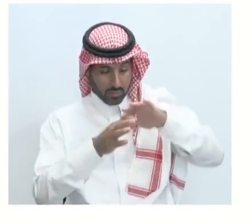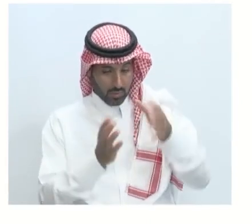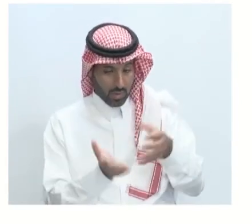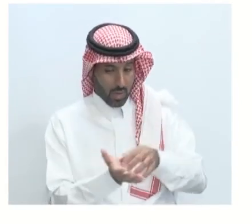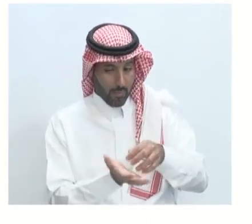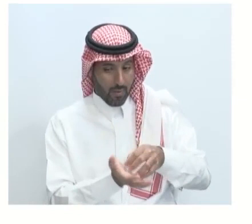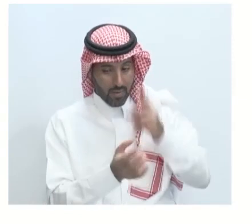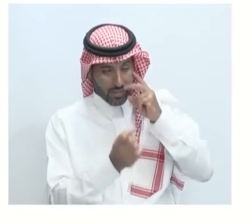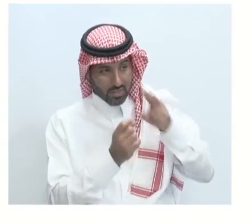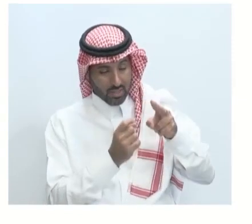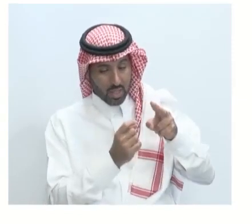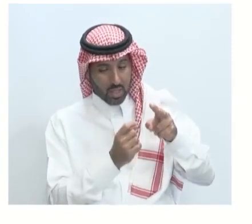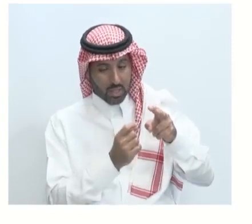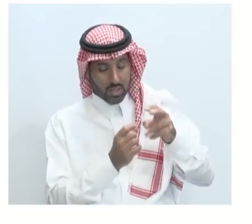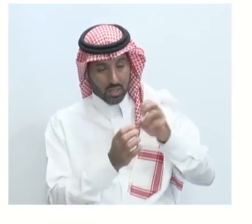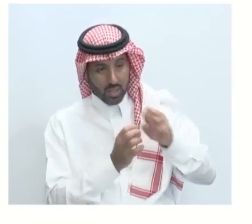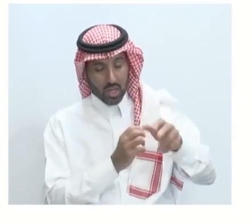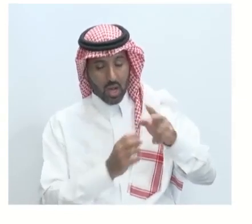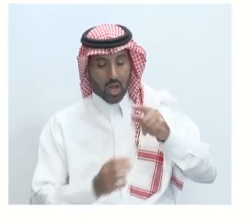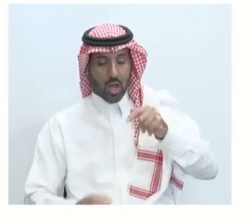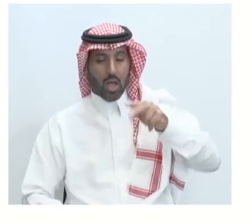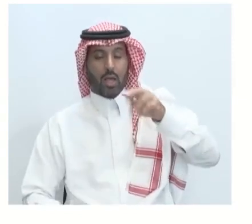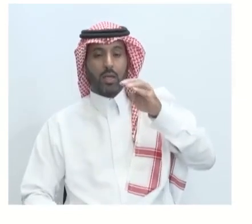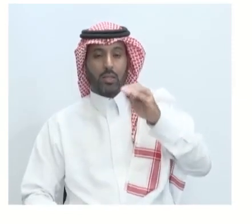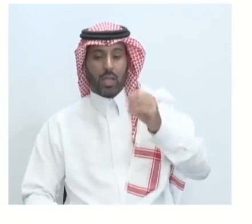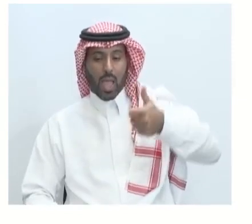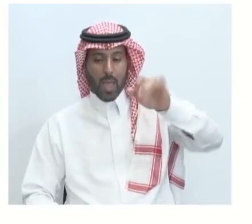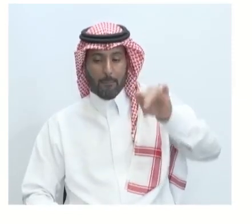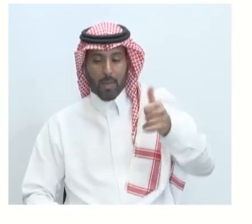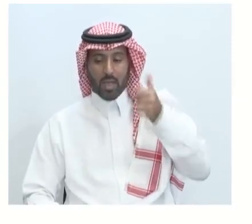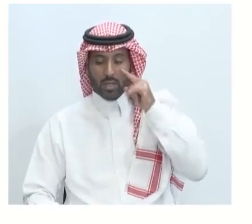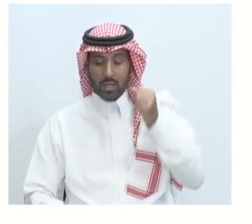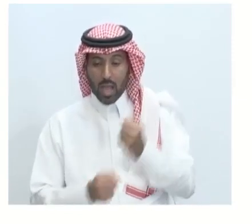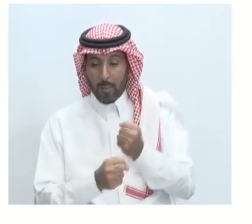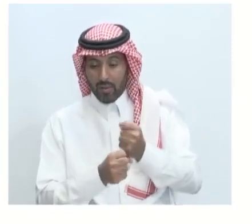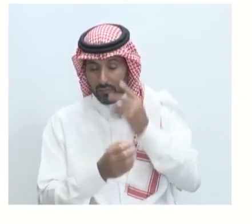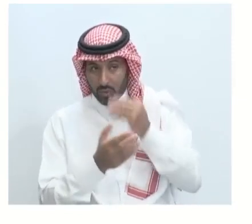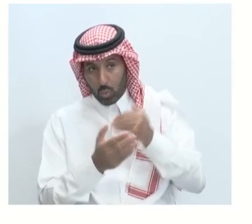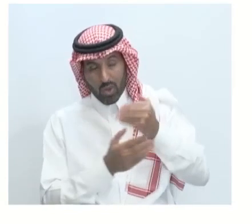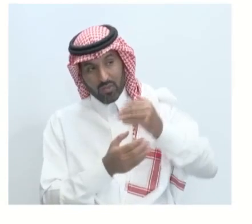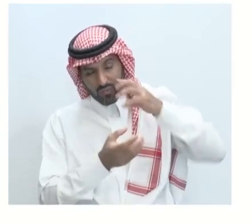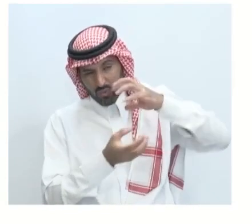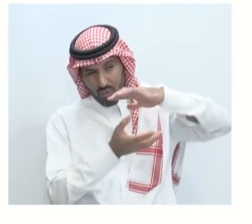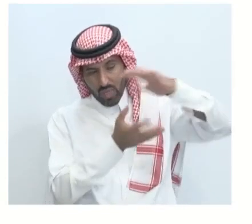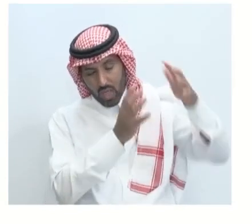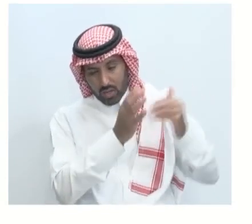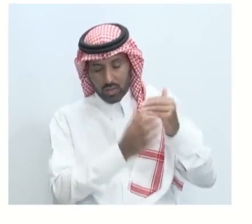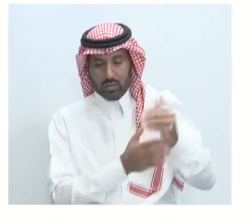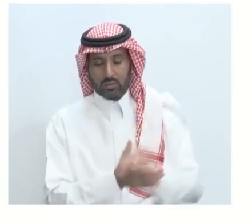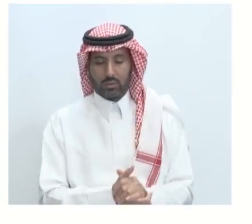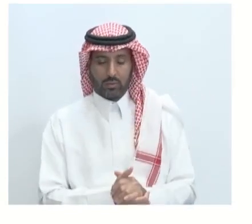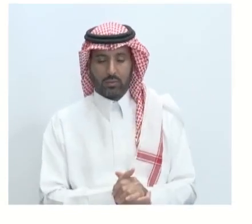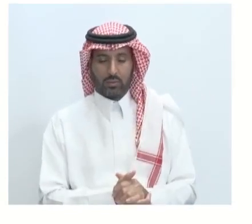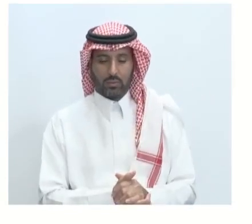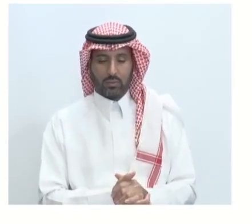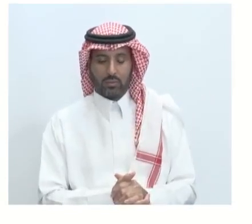لاشعه جاما للعمل في الفضاء الخارجي ولرصد الاشعه السينيه واشعه